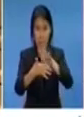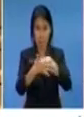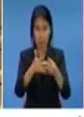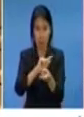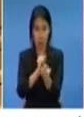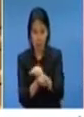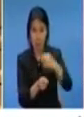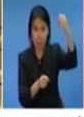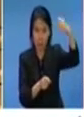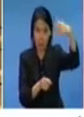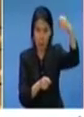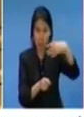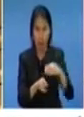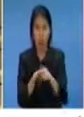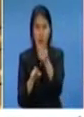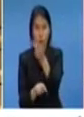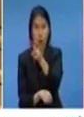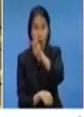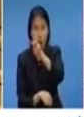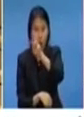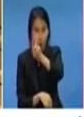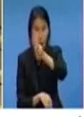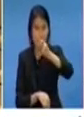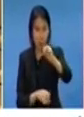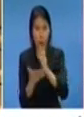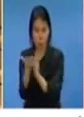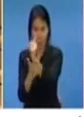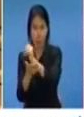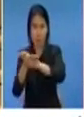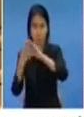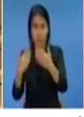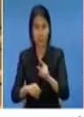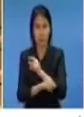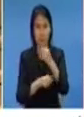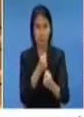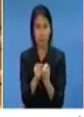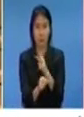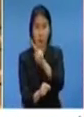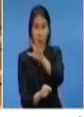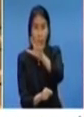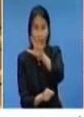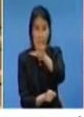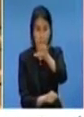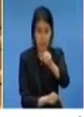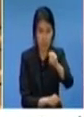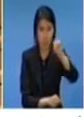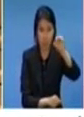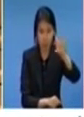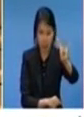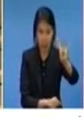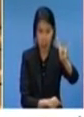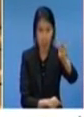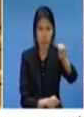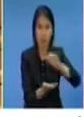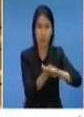แทนผ่านมติครม.ไปแล้วว่าณปี2579เราจ